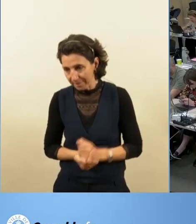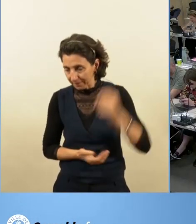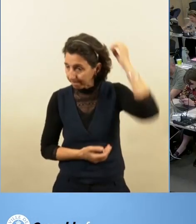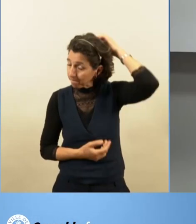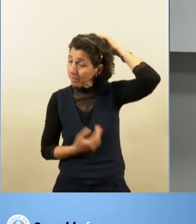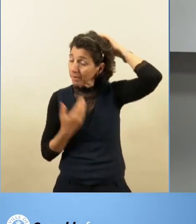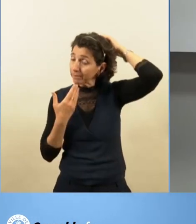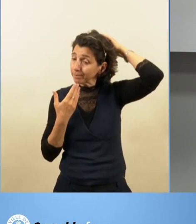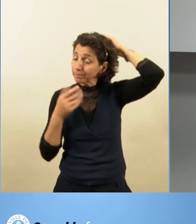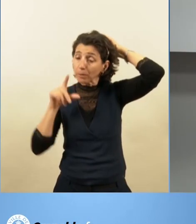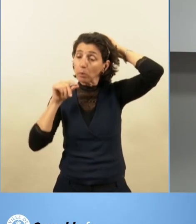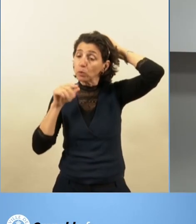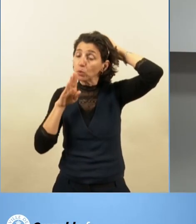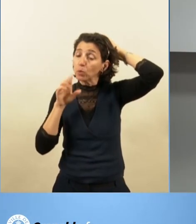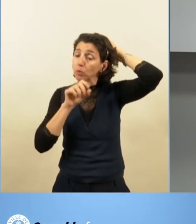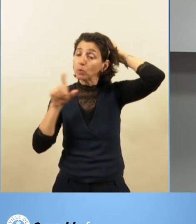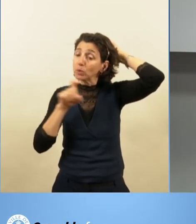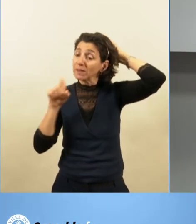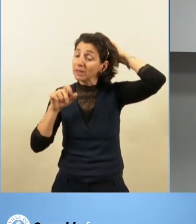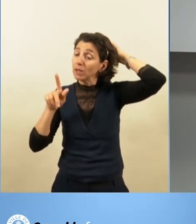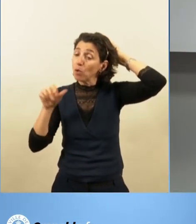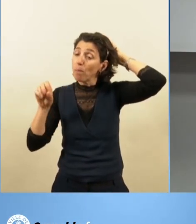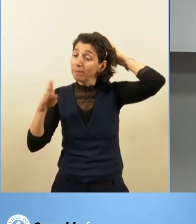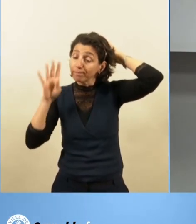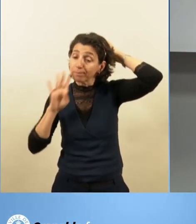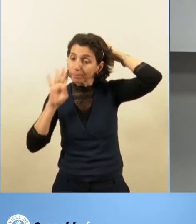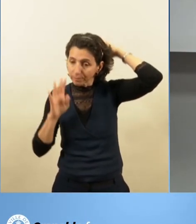je vous en prie oui oui merci